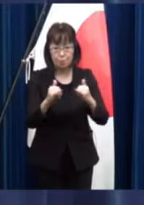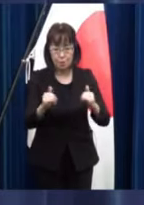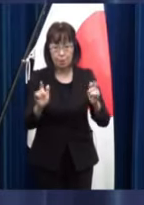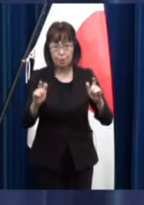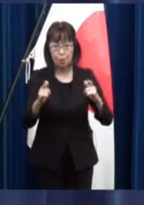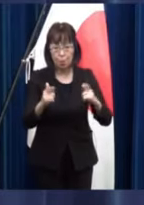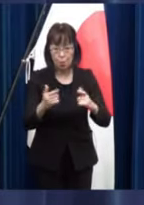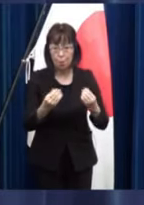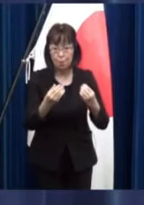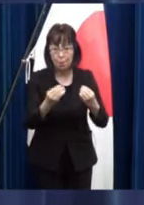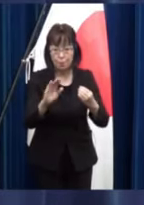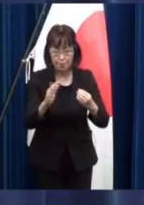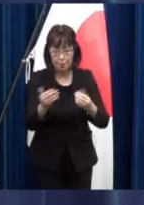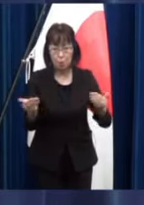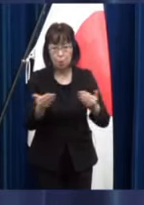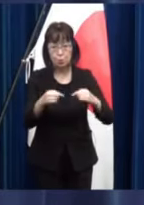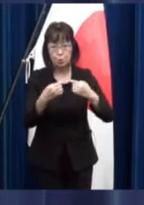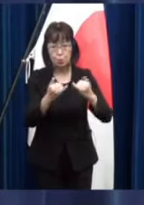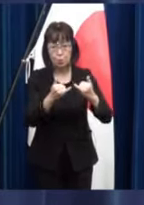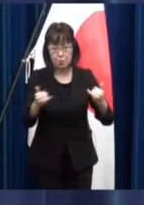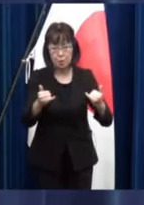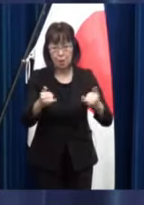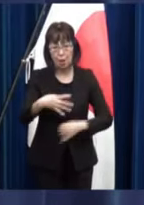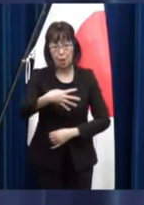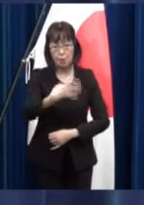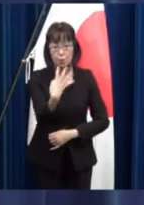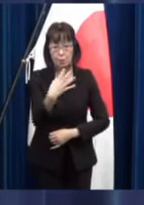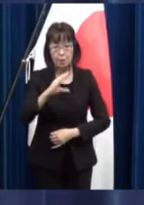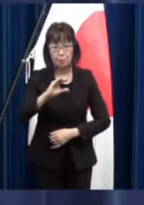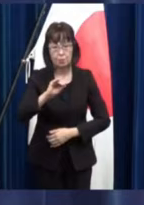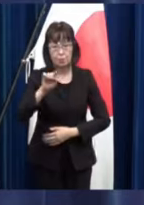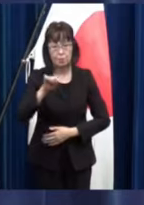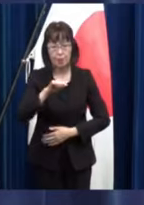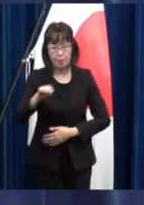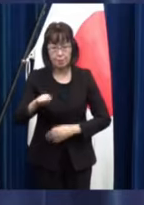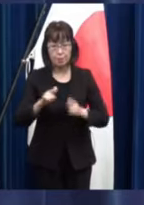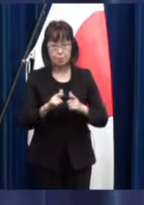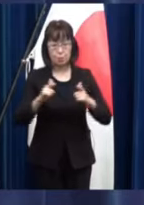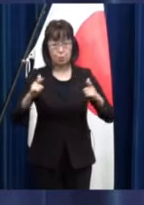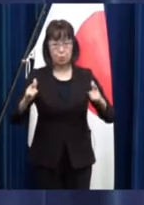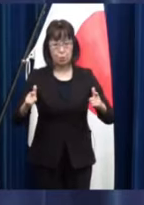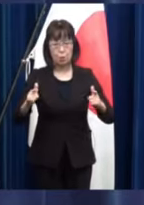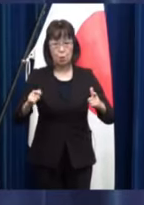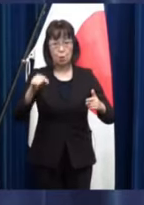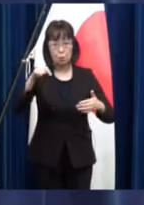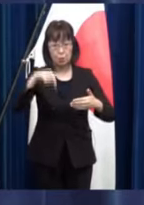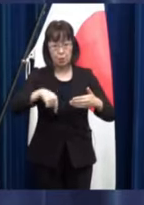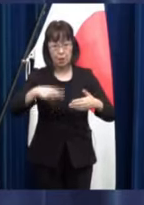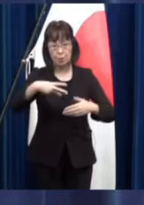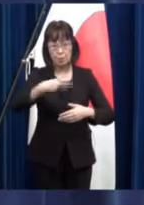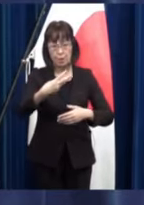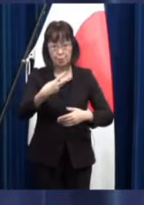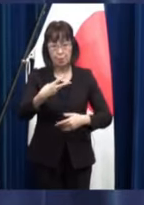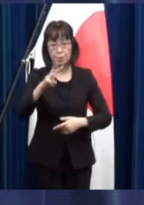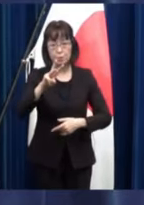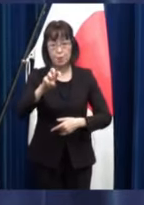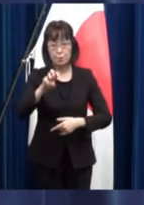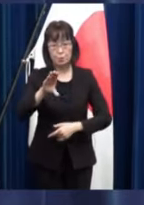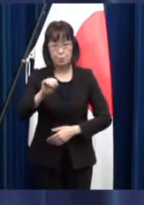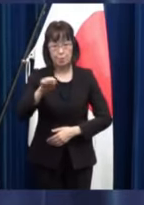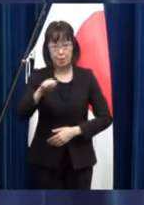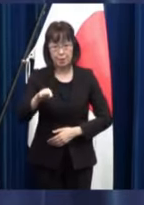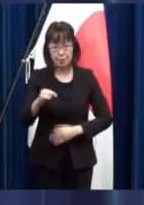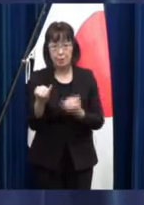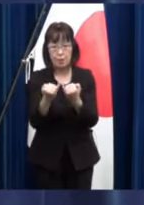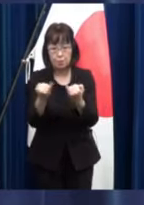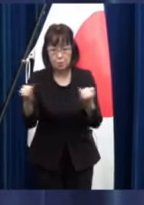就業者数は約400万人増えました。 そのうちの330万人が女